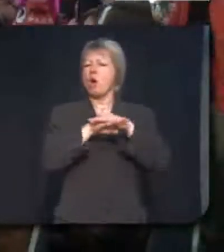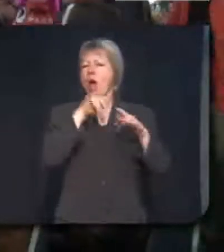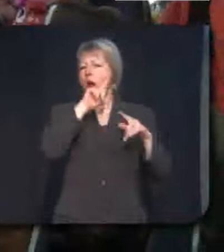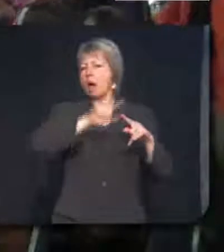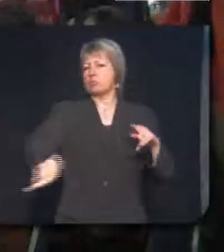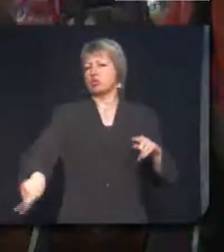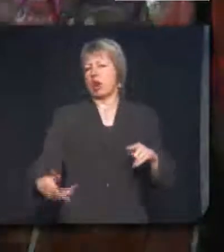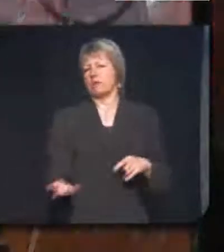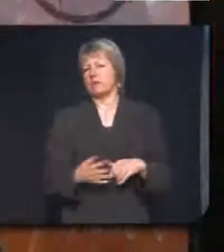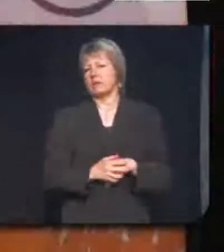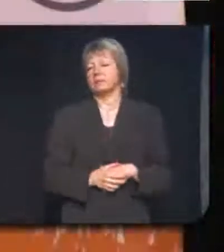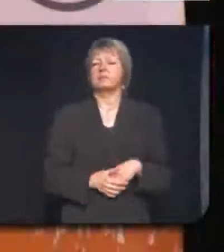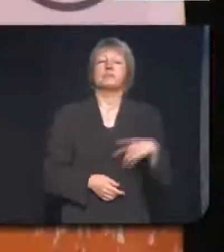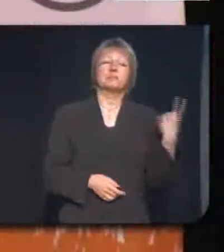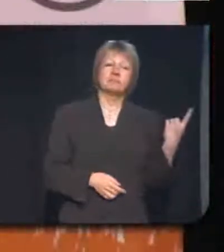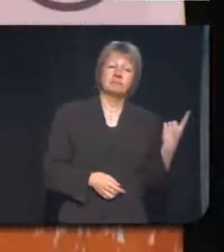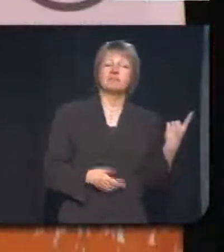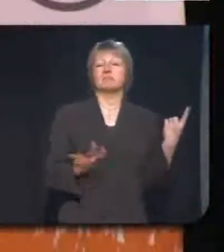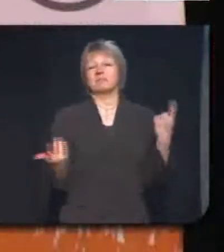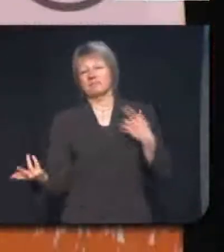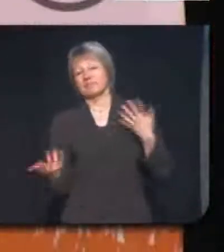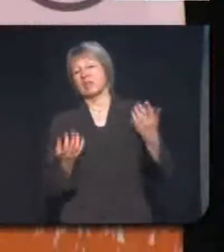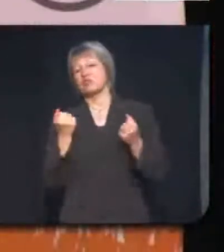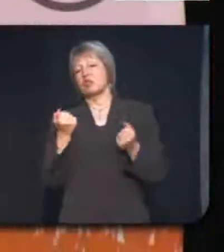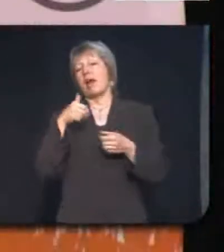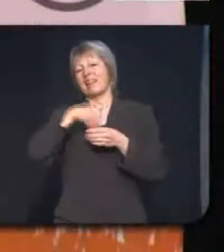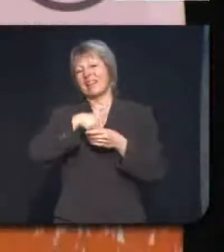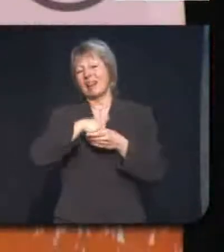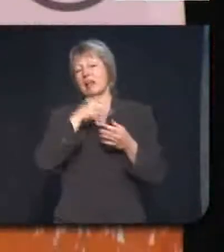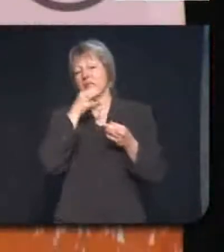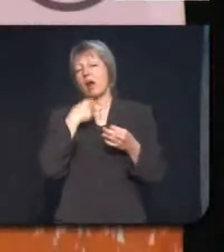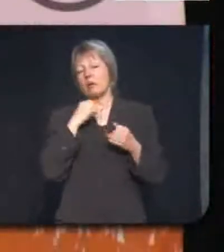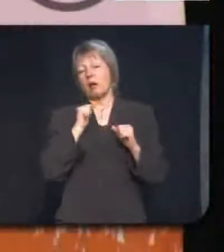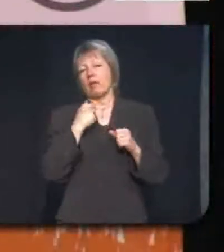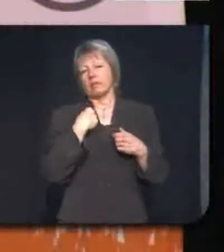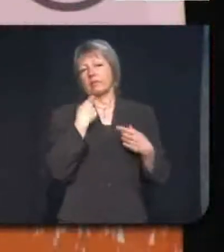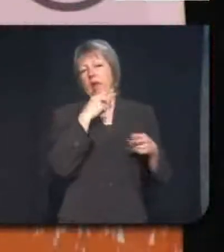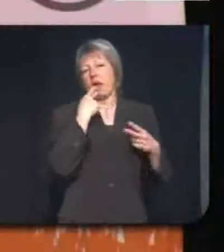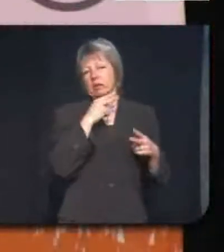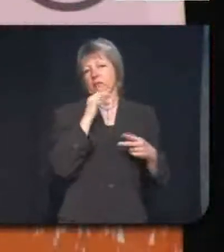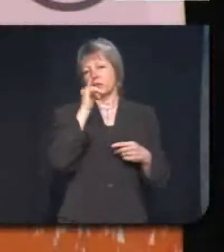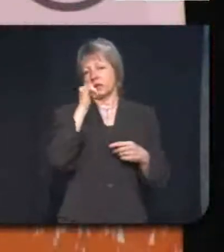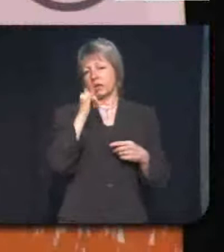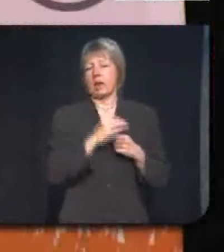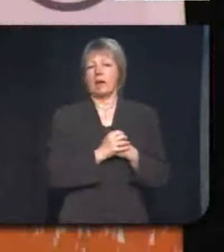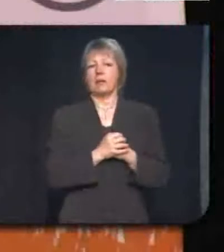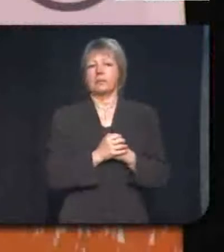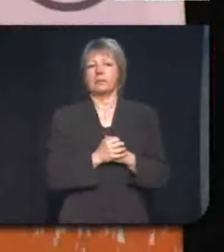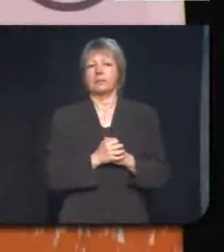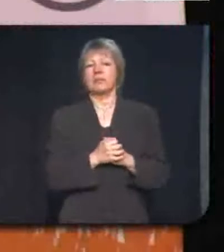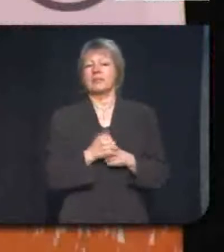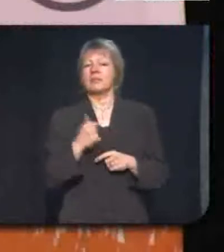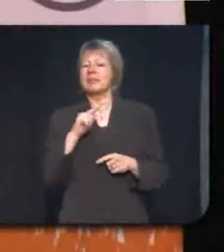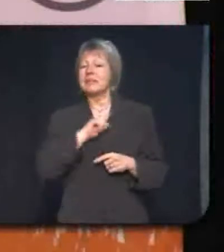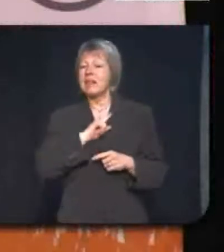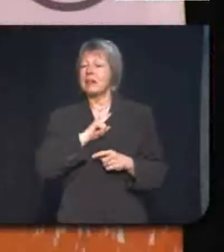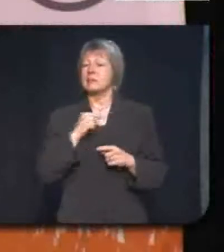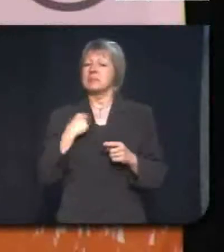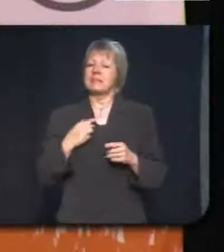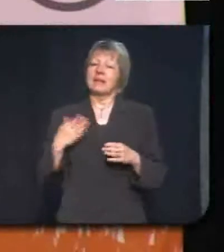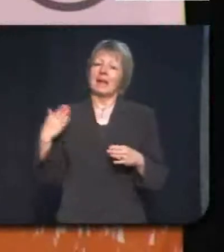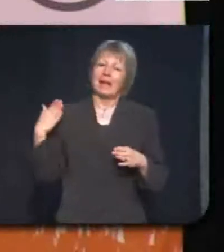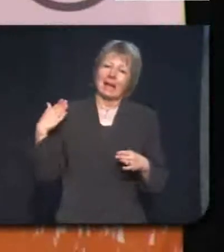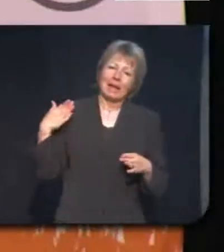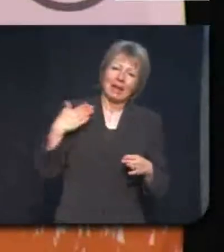ja es sind meiner Meinung nach eine sehr stark inhaltliche frage ich kann es trotzdem gern beantworten natürlich ich bin gegen eine